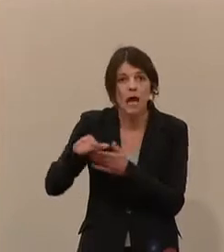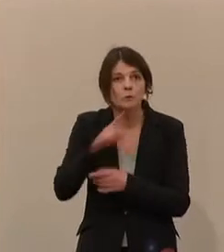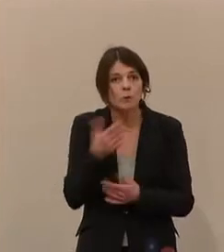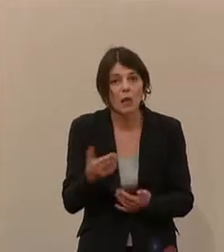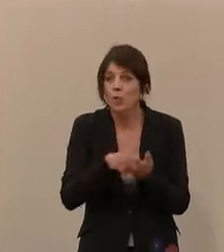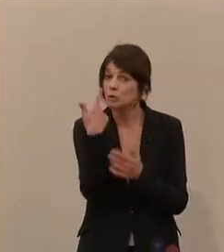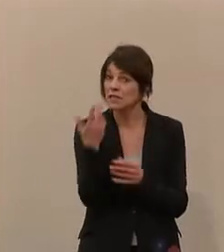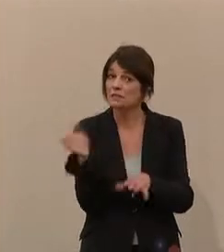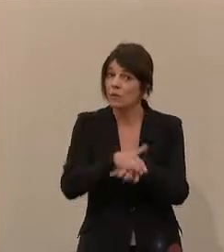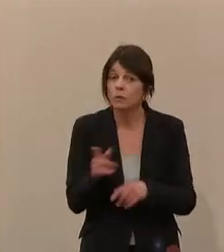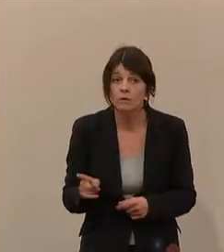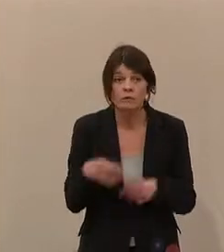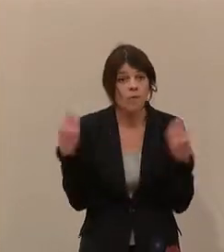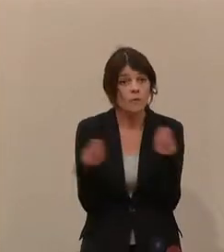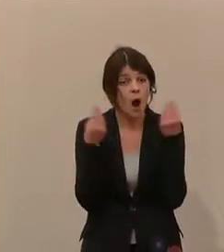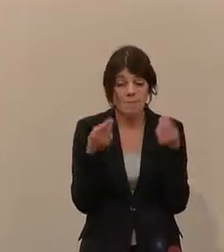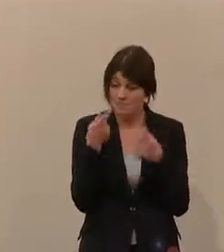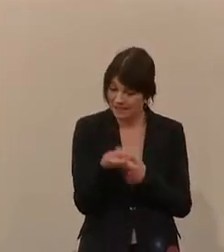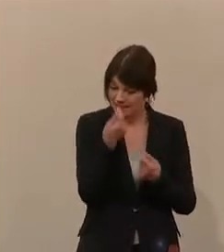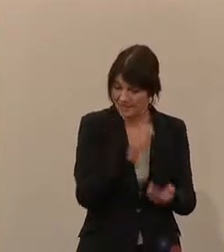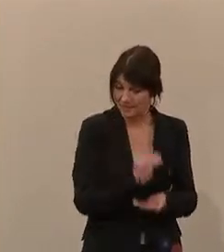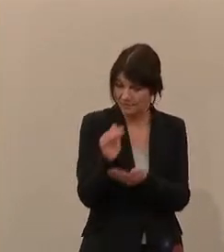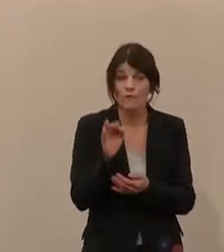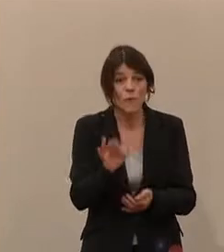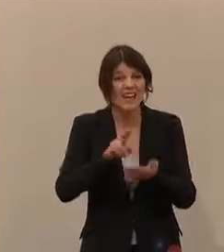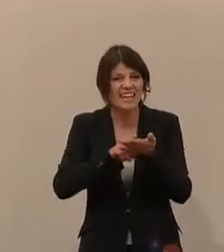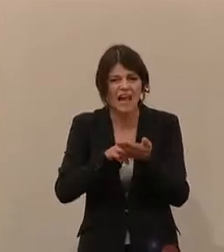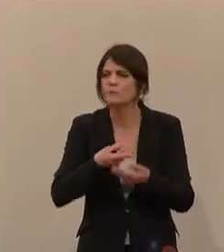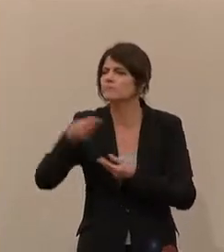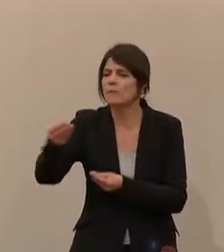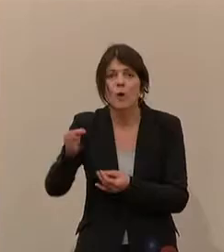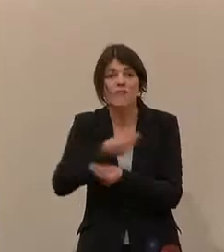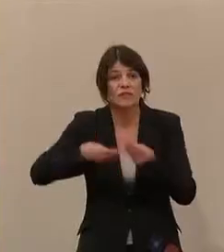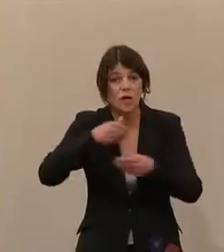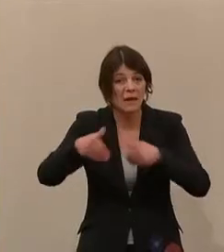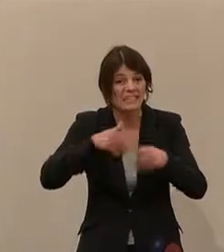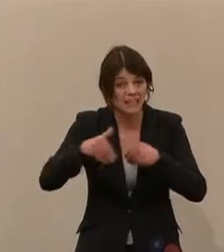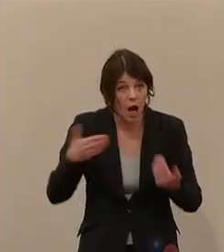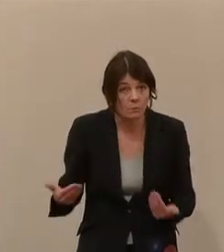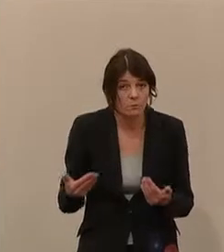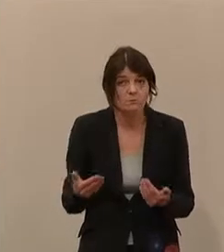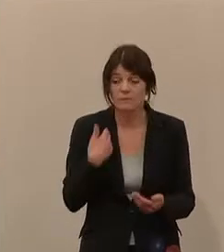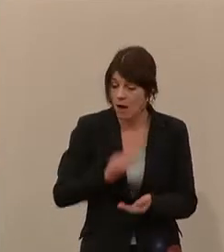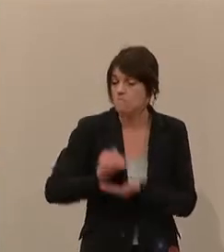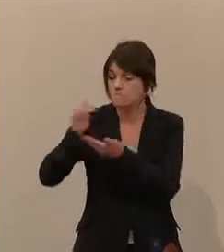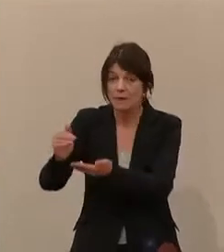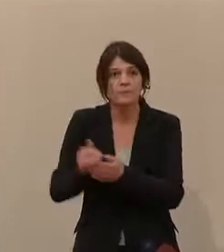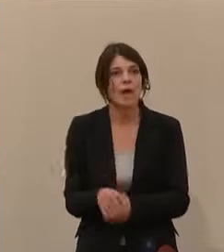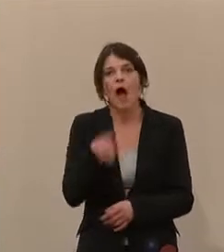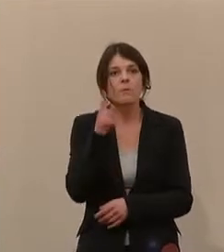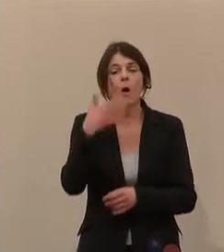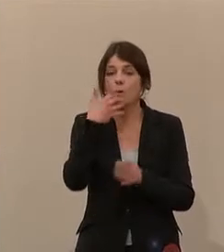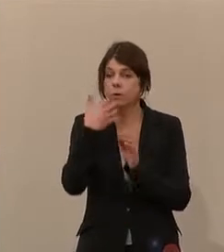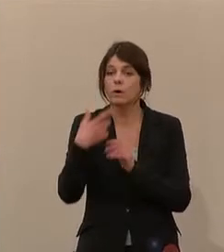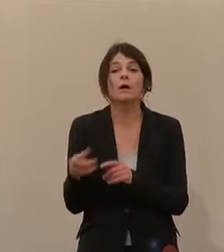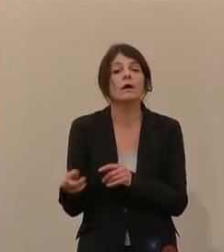20 dazukommen, weil jene Beträge, die für die Digitalisierung ins Wirtschaftsministerium, zwar im Wirtschaftsministerium gelandet sind, aber nicht abgebucht